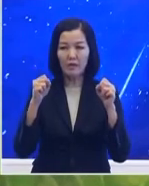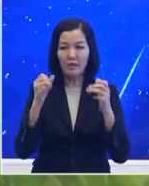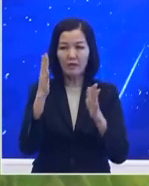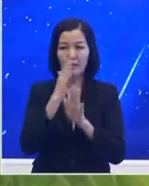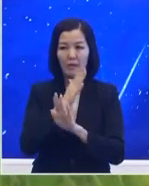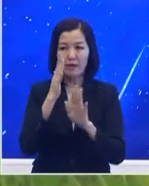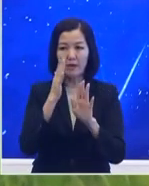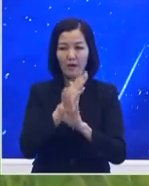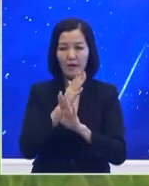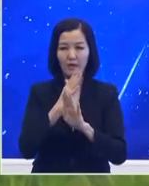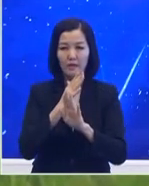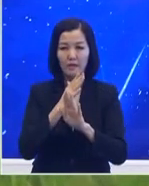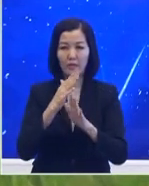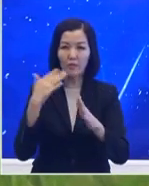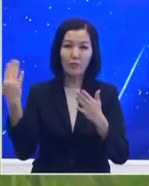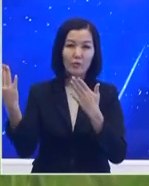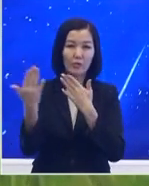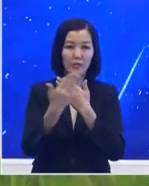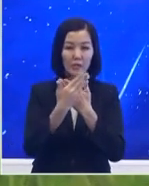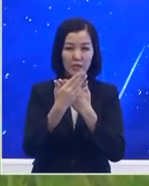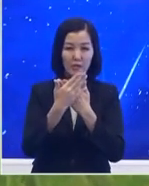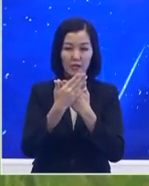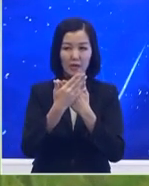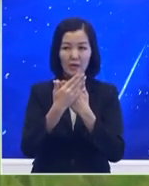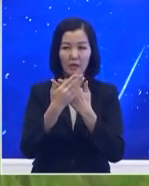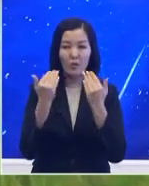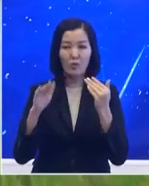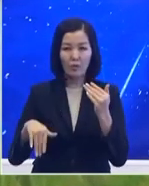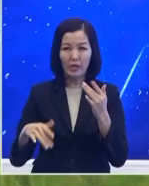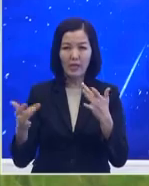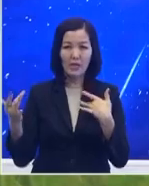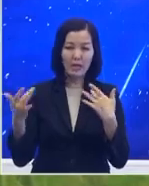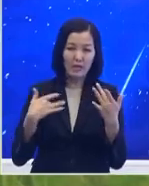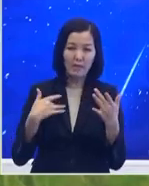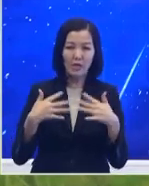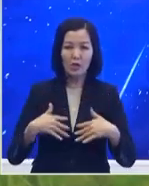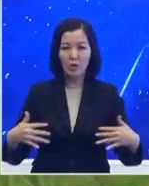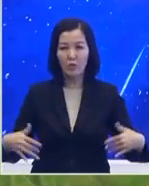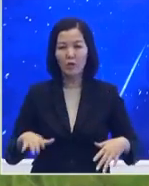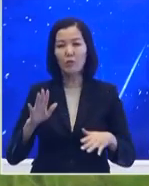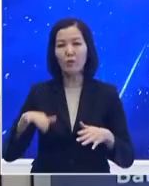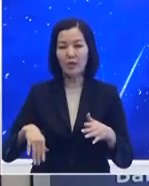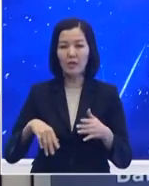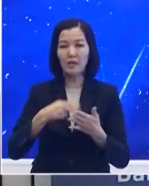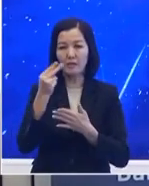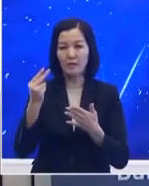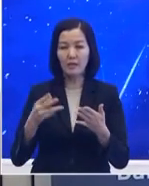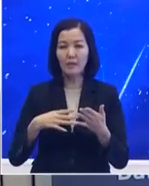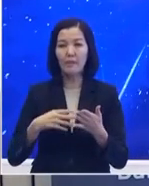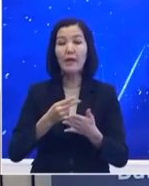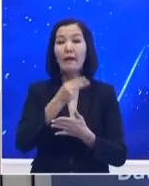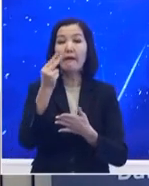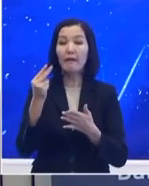сыртындағы табиғатын бірінші саламын. Бірінші кейіпкерлерді, жануарларды. Ең соңынан салам.